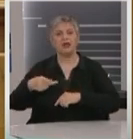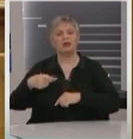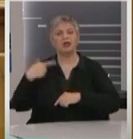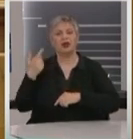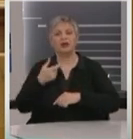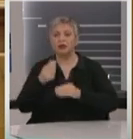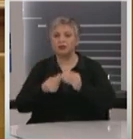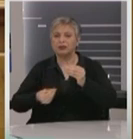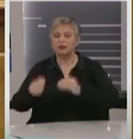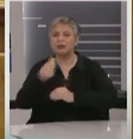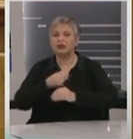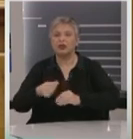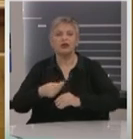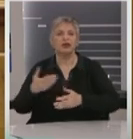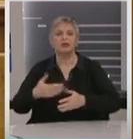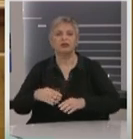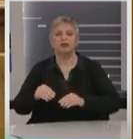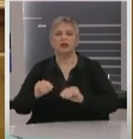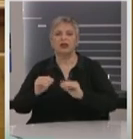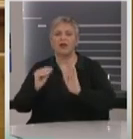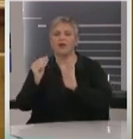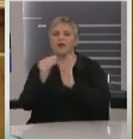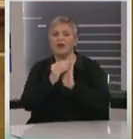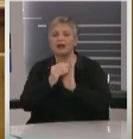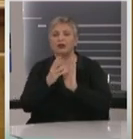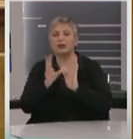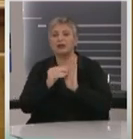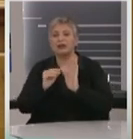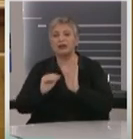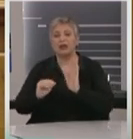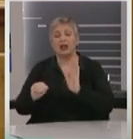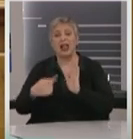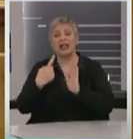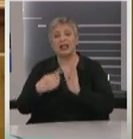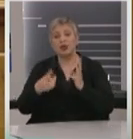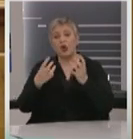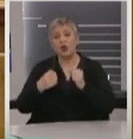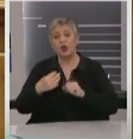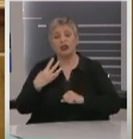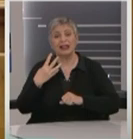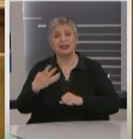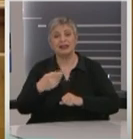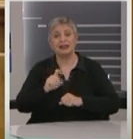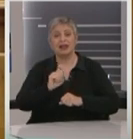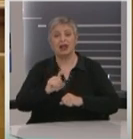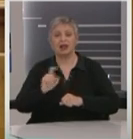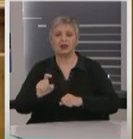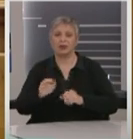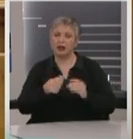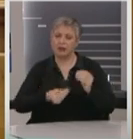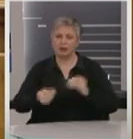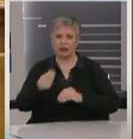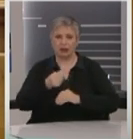οι δαπάνες για την εκπαίδευση. Κατά 184 εκατομμύρια σχέση με πέρυσι. Θυμίζω ότι